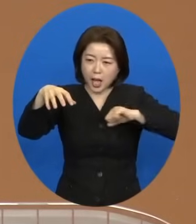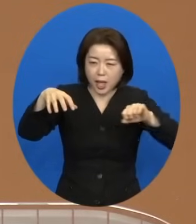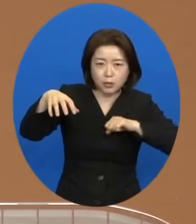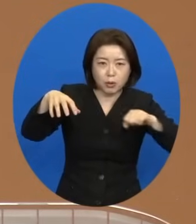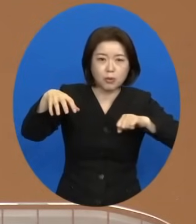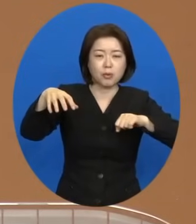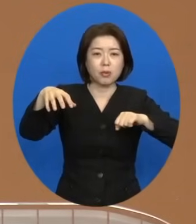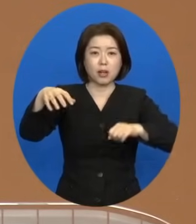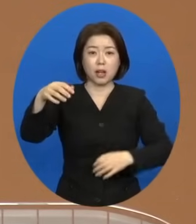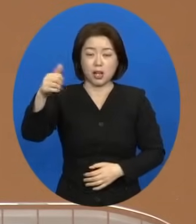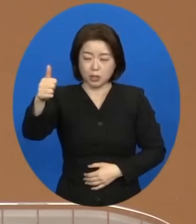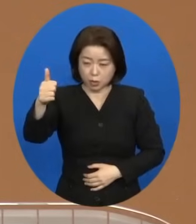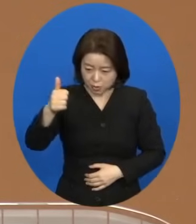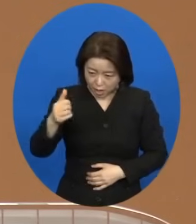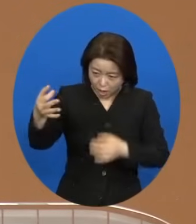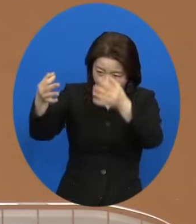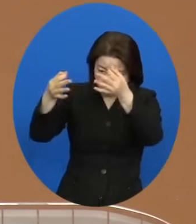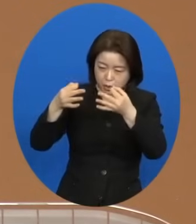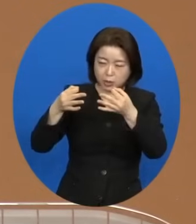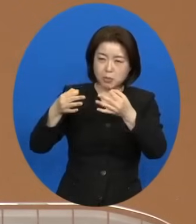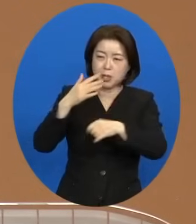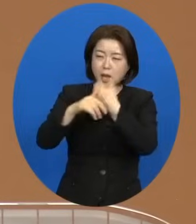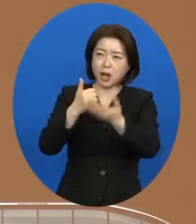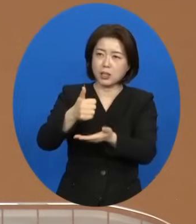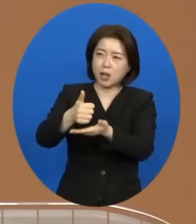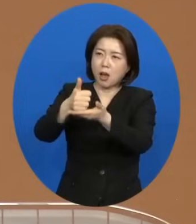하고 그랬기 때문에 하나님을